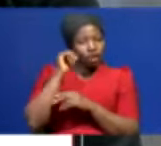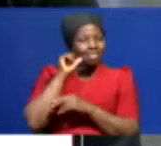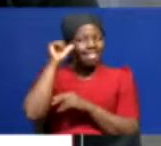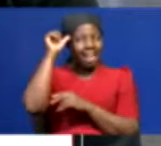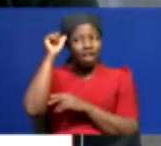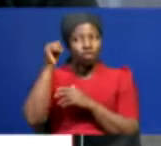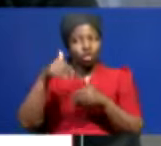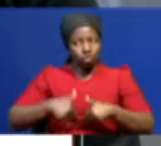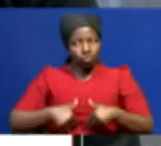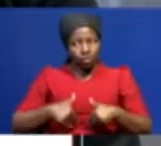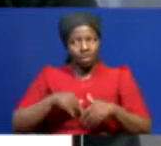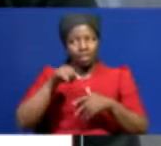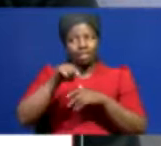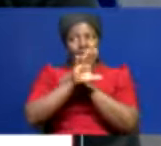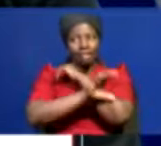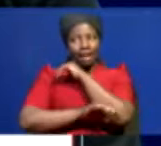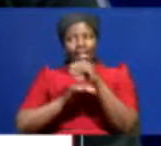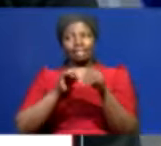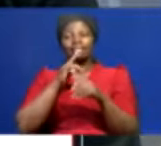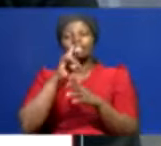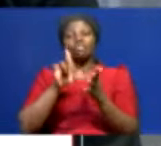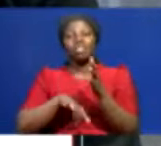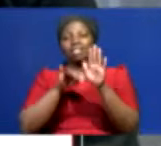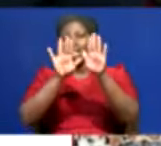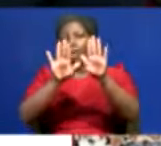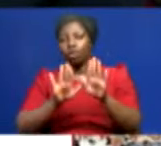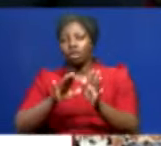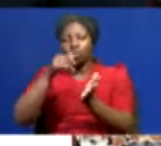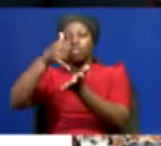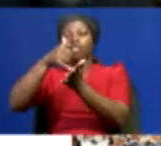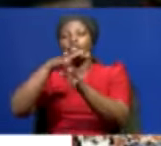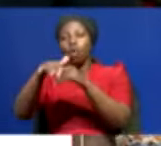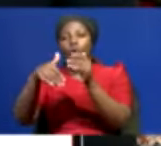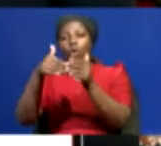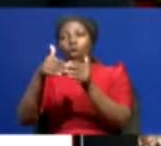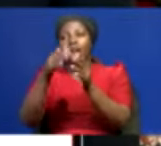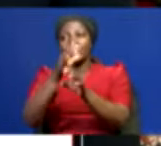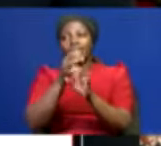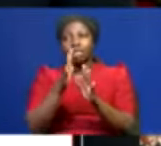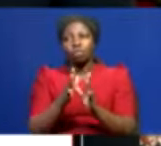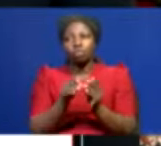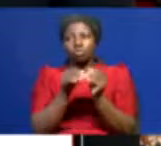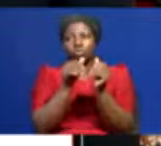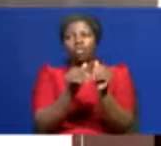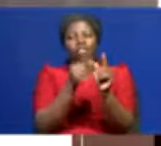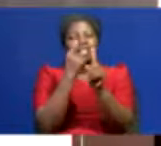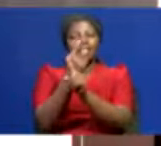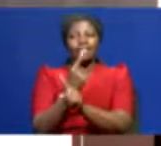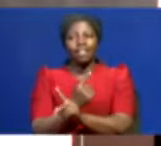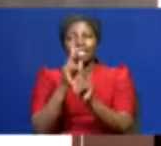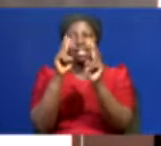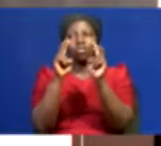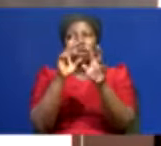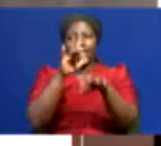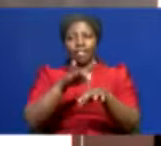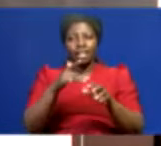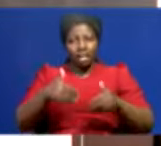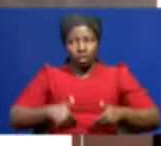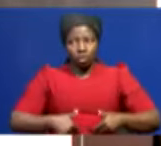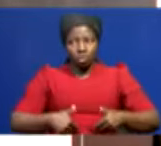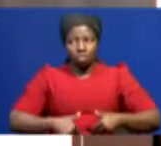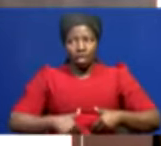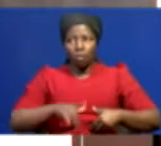ya kuwashirikisha wadau wote katika kushughulikia masuala mbalimbali yanayokumba vijana. Tunafaa tuwekewe